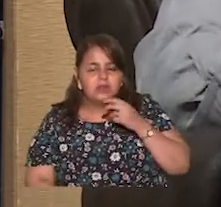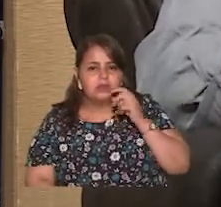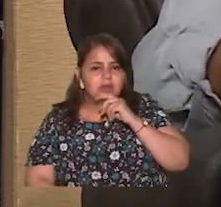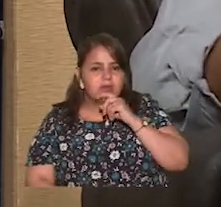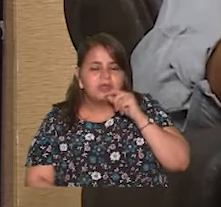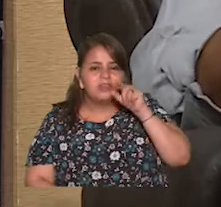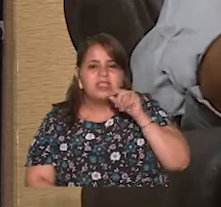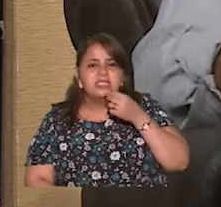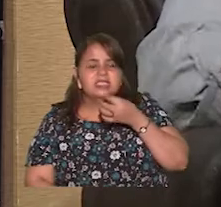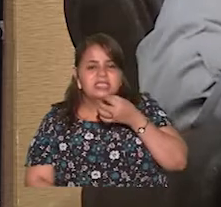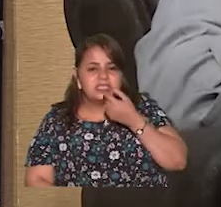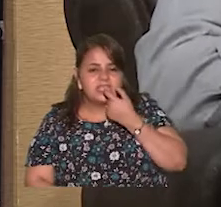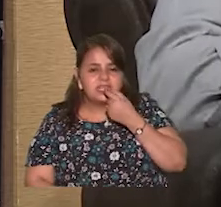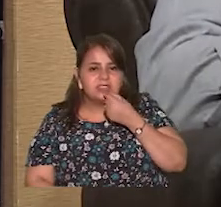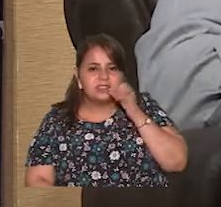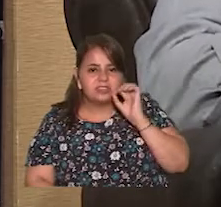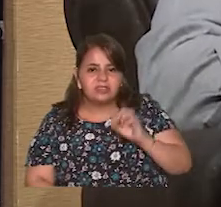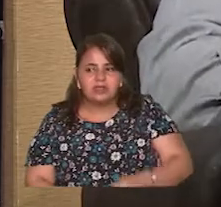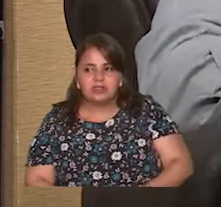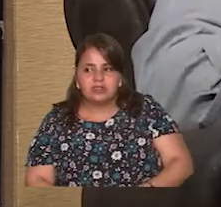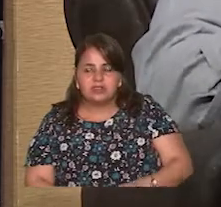زيرو، في دراسات تمت كتيرة ردا على سؤالك،